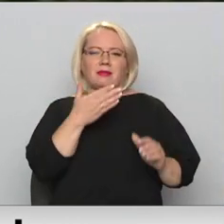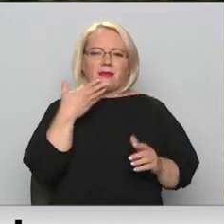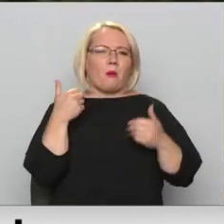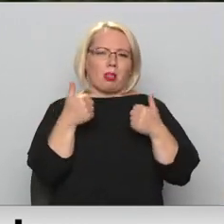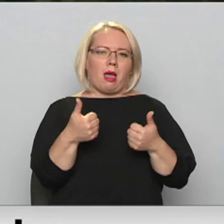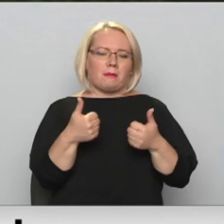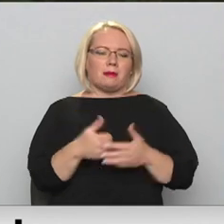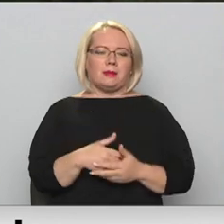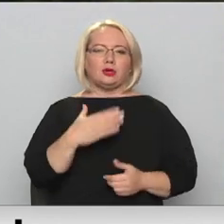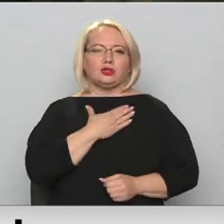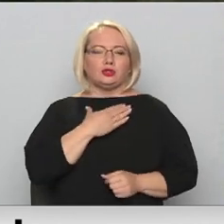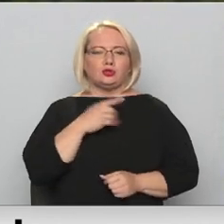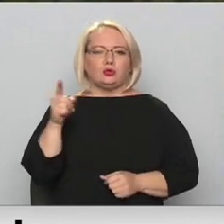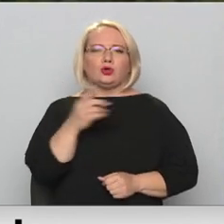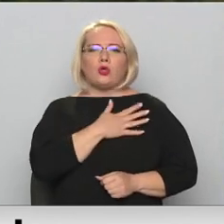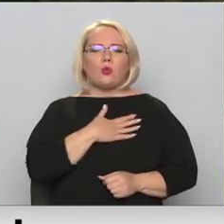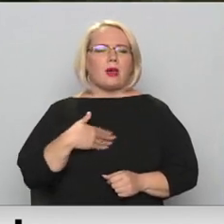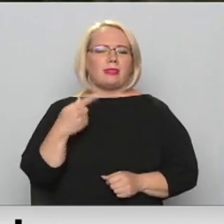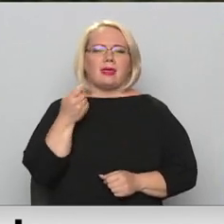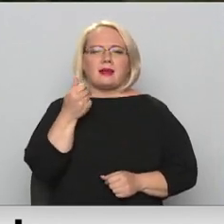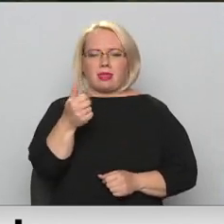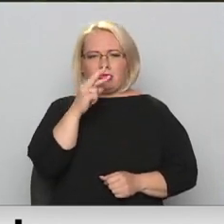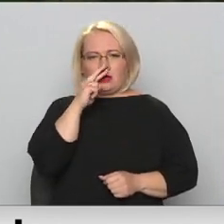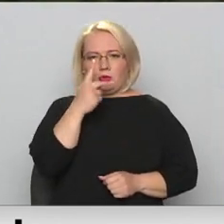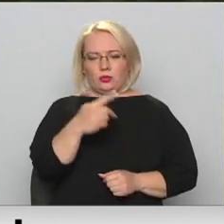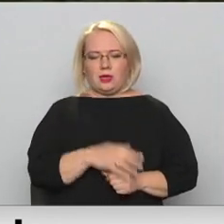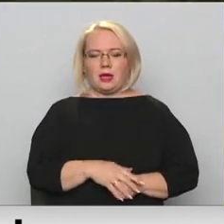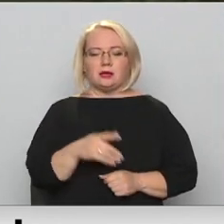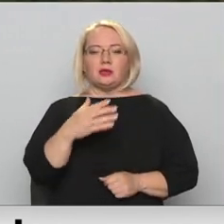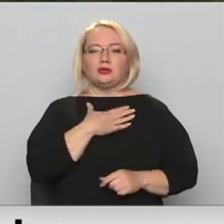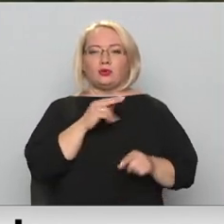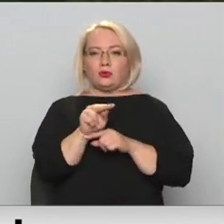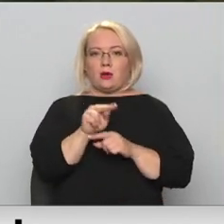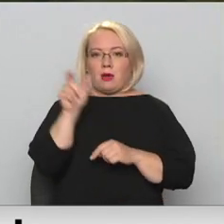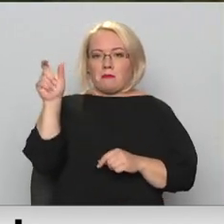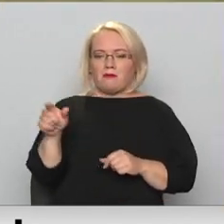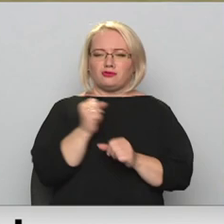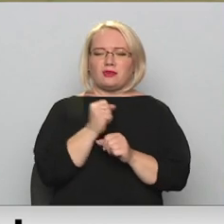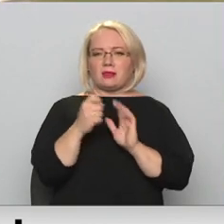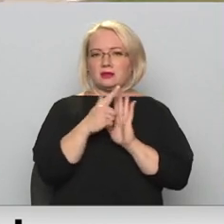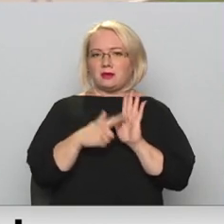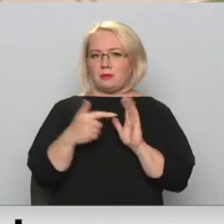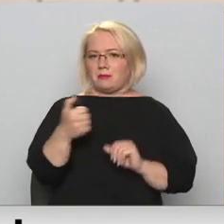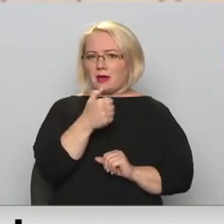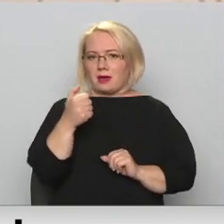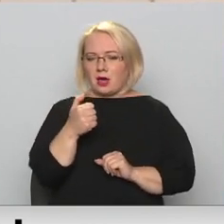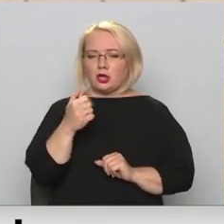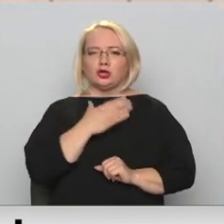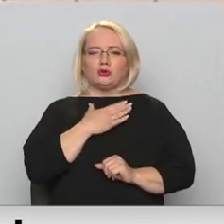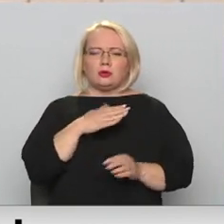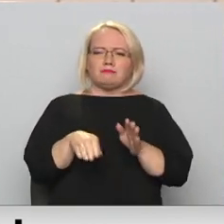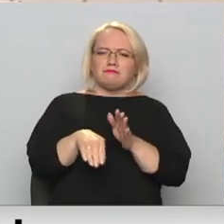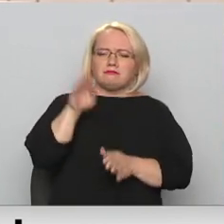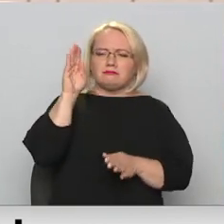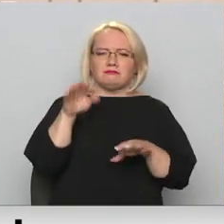labi. Suns ļoti reti ir kļūdījies. Kinologs viņš jau ir 17 gadus. Suņi viņam bijuši kopš